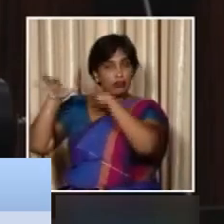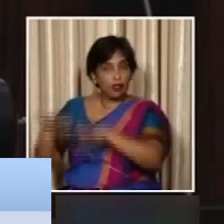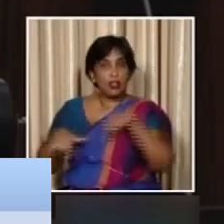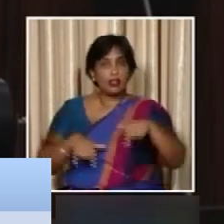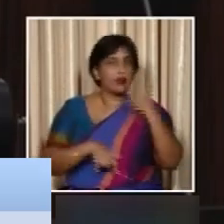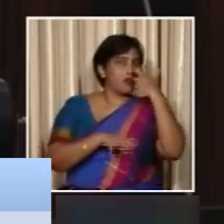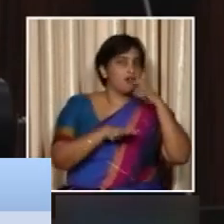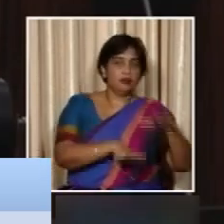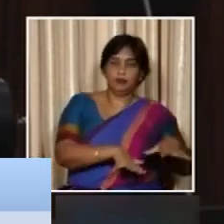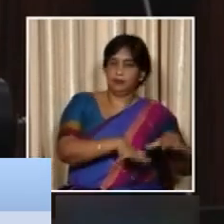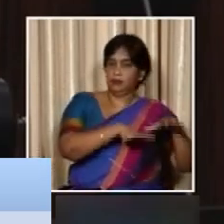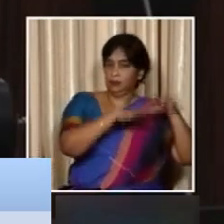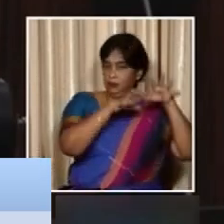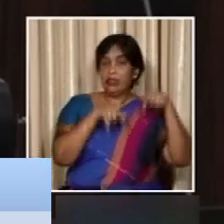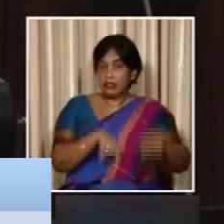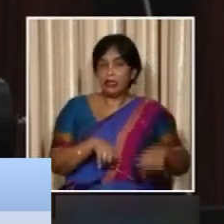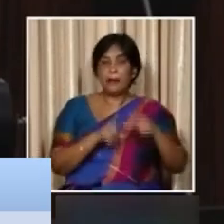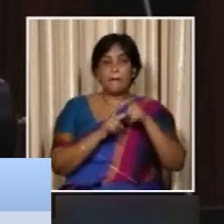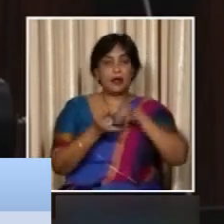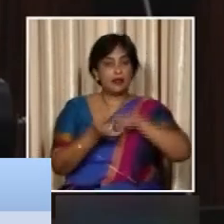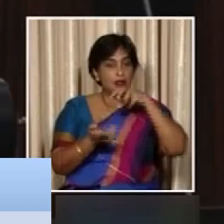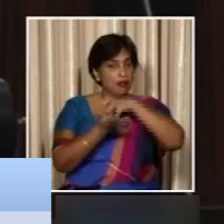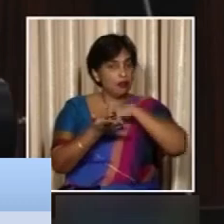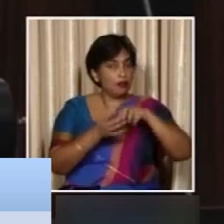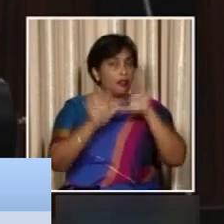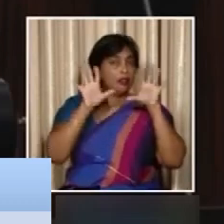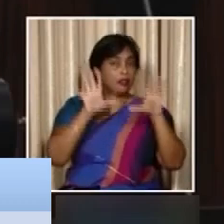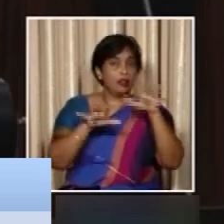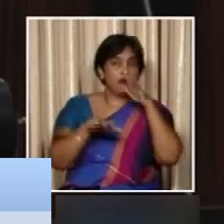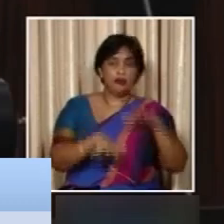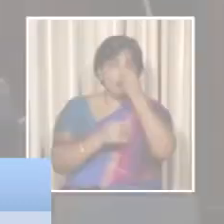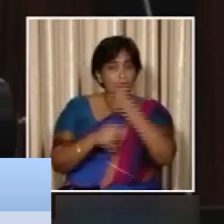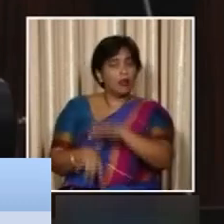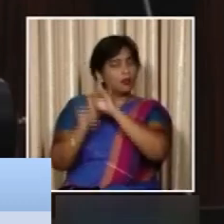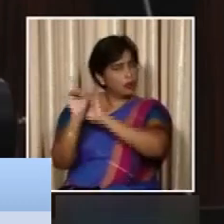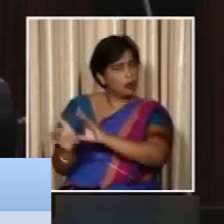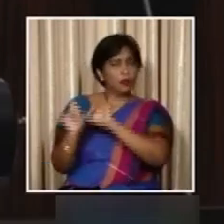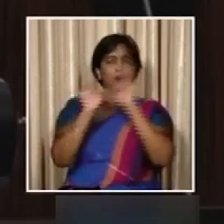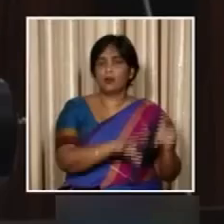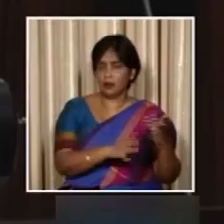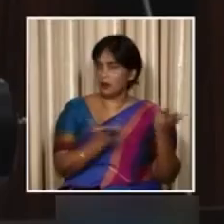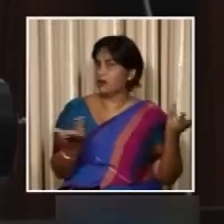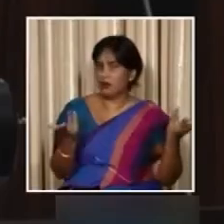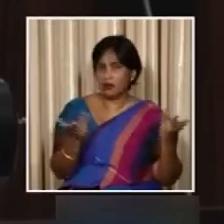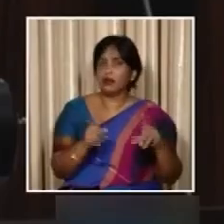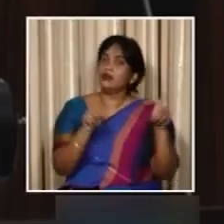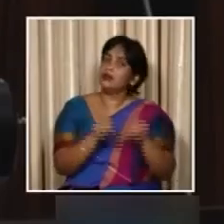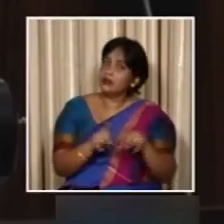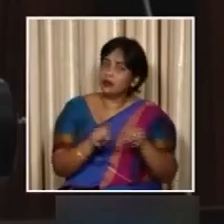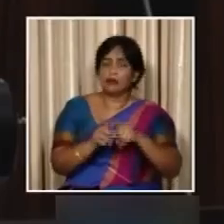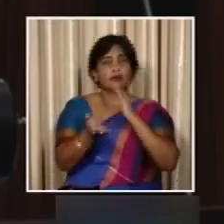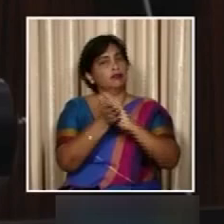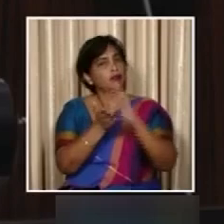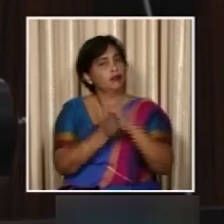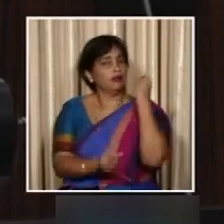වෙනකොට අපේ දිස්ත්‍රික්කේ ප්‍රාදේශීය ලේකම් කොට්ටාෂය 10ක ගංවතුර තර්ජනය එන්න එන්න වැඩි වෙමින් තියෙන්නේ. ප්‍රමාණවත් අඟුල් නැහැ. ඒ වගේම සහන ආධාර